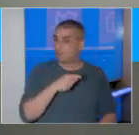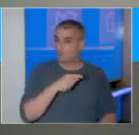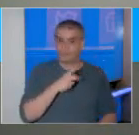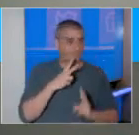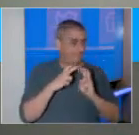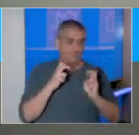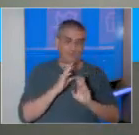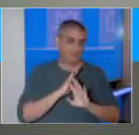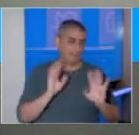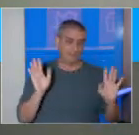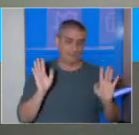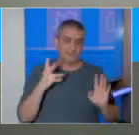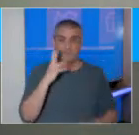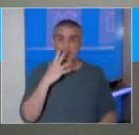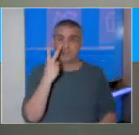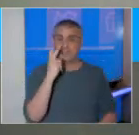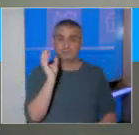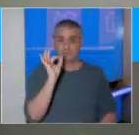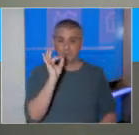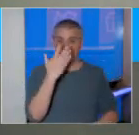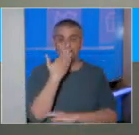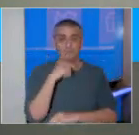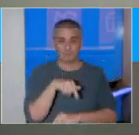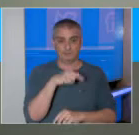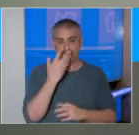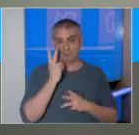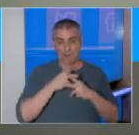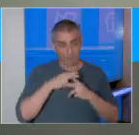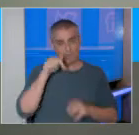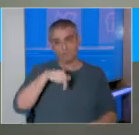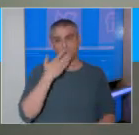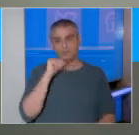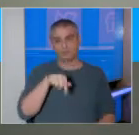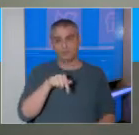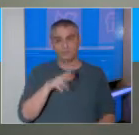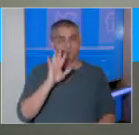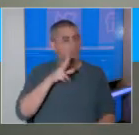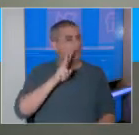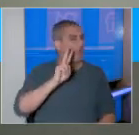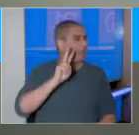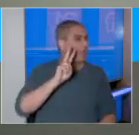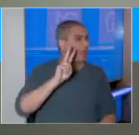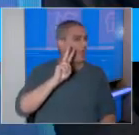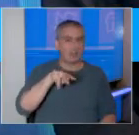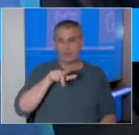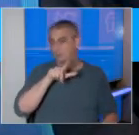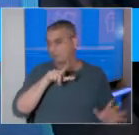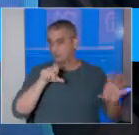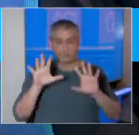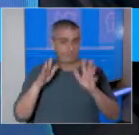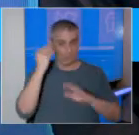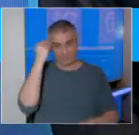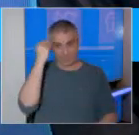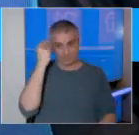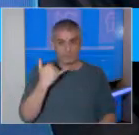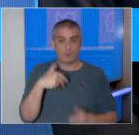עיר שאיך 20% מהתחלואה במדינת ישראל זה מירושלים, אז יש לנו בערך 2,700 בערך תלמידים,